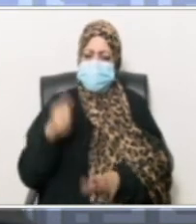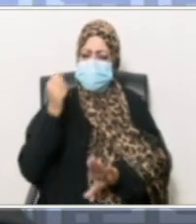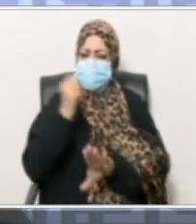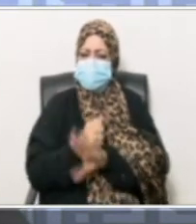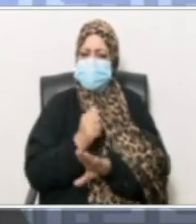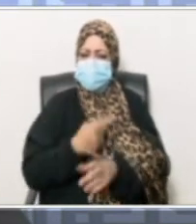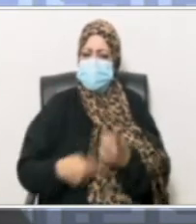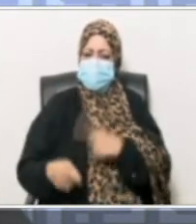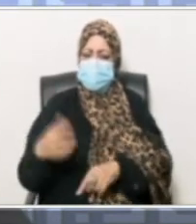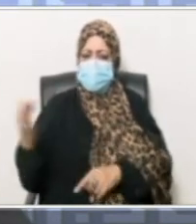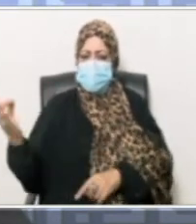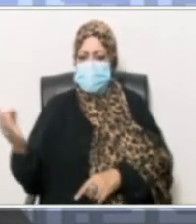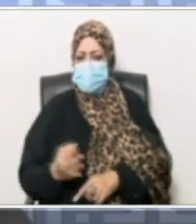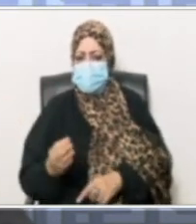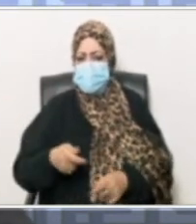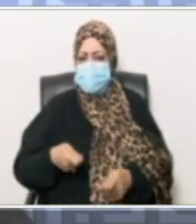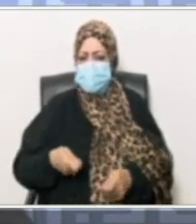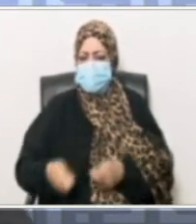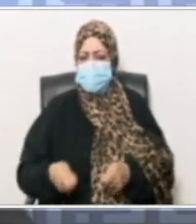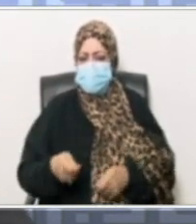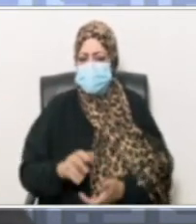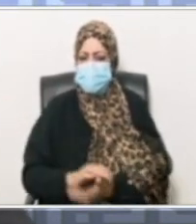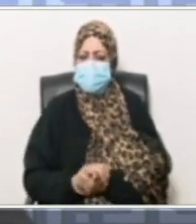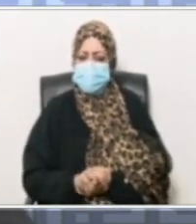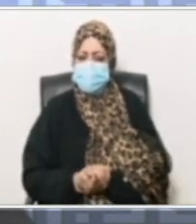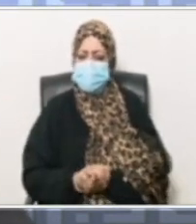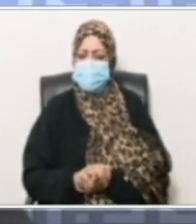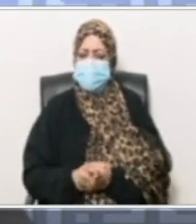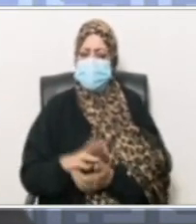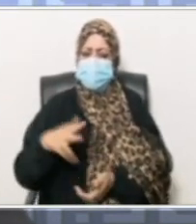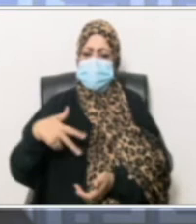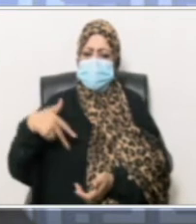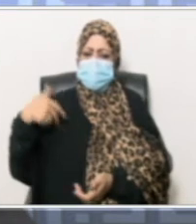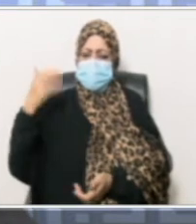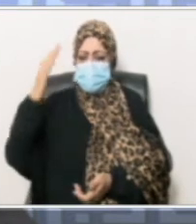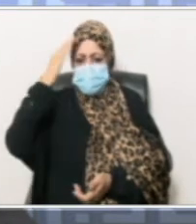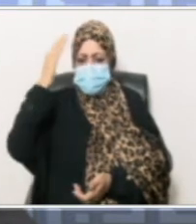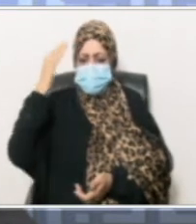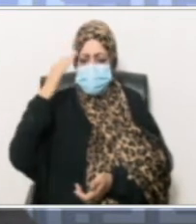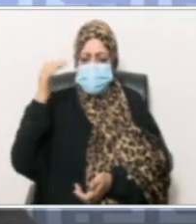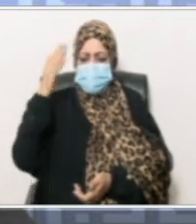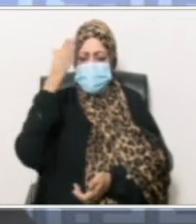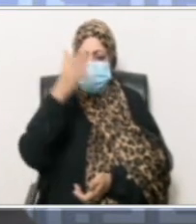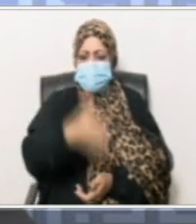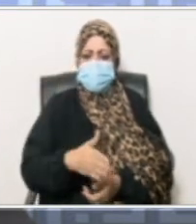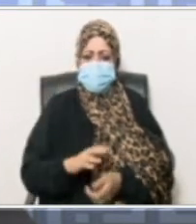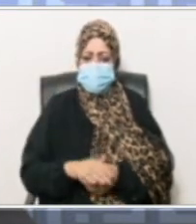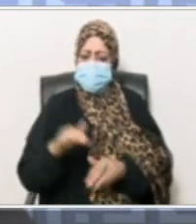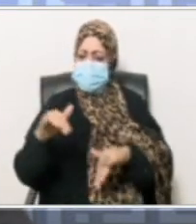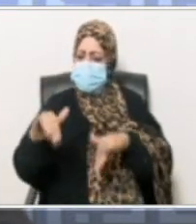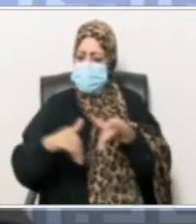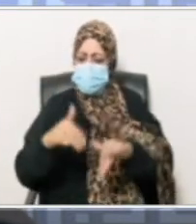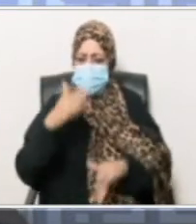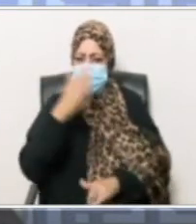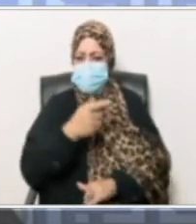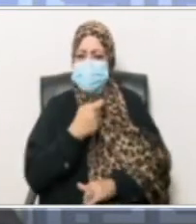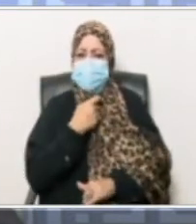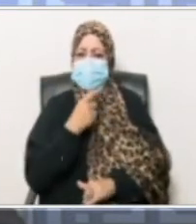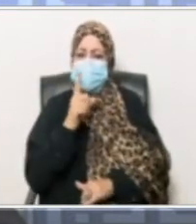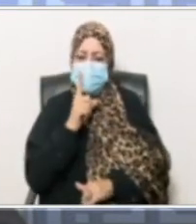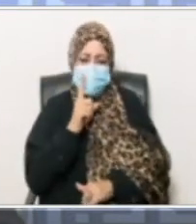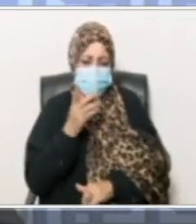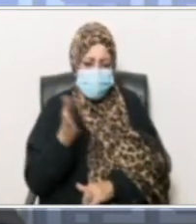زيارة النساء للمقابر لا بأس بها إذا التزمت النساء